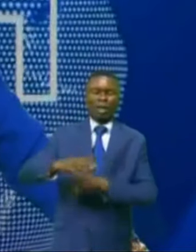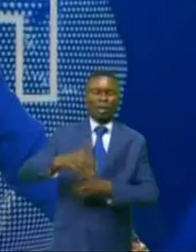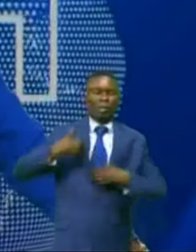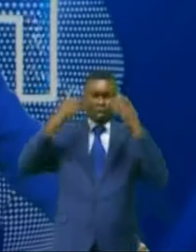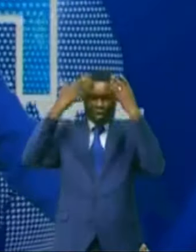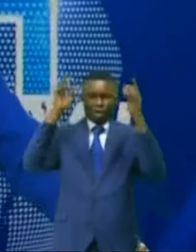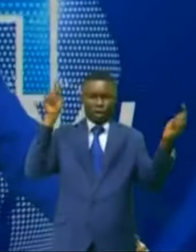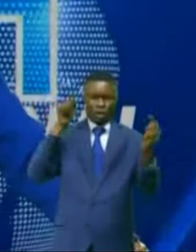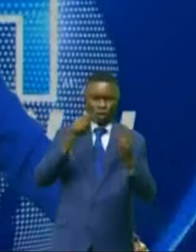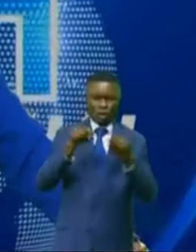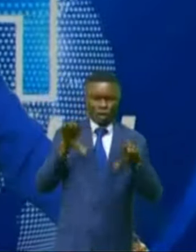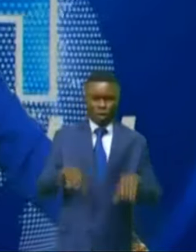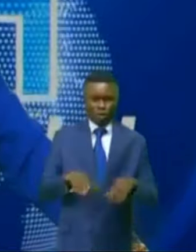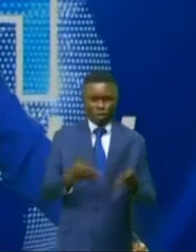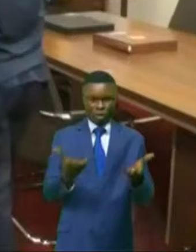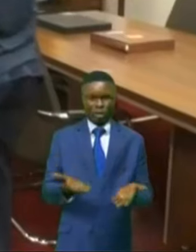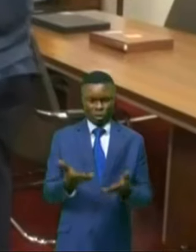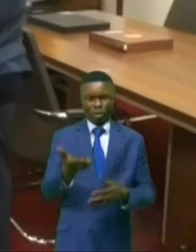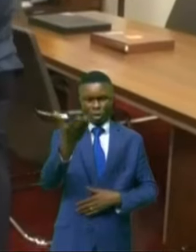Edith Chalapou nous en dit plus.